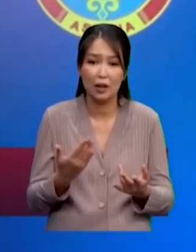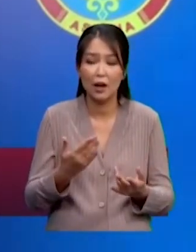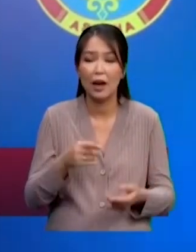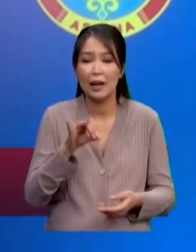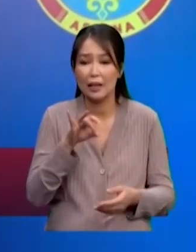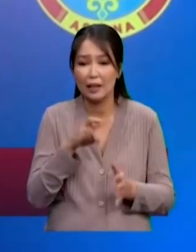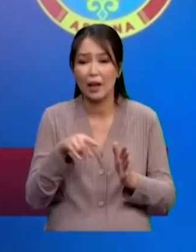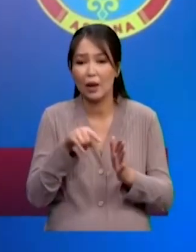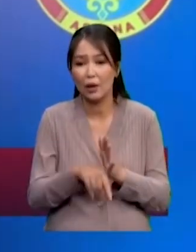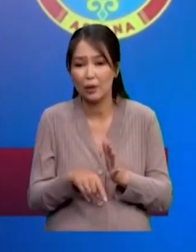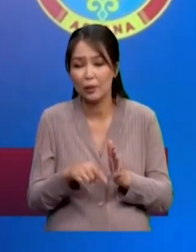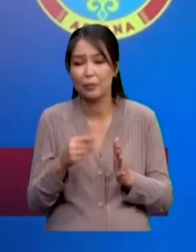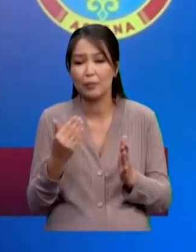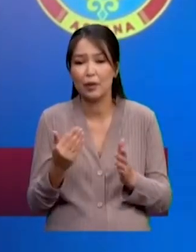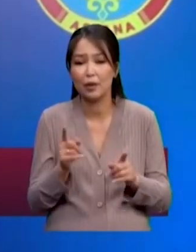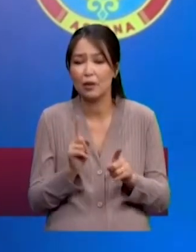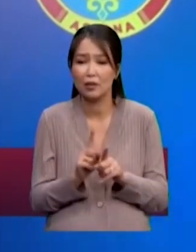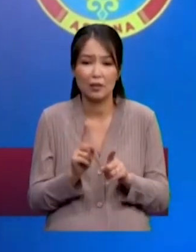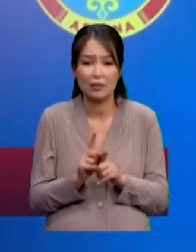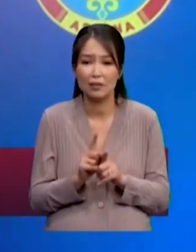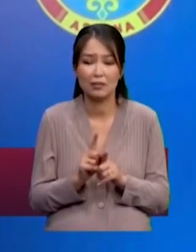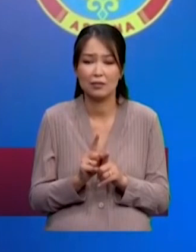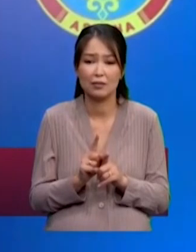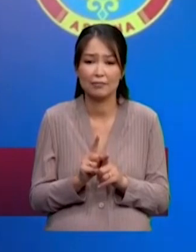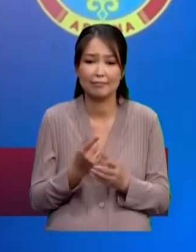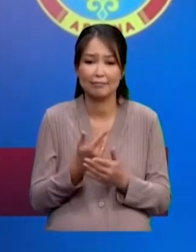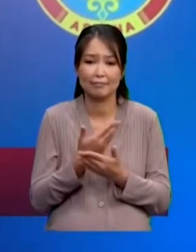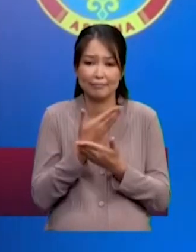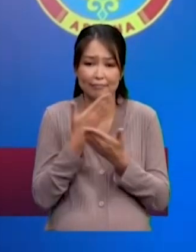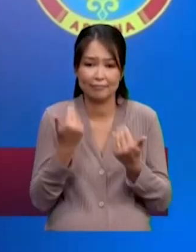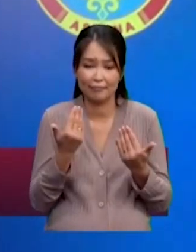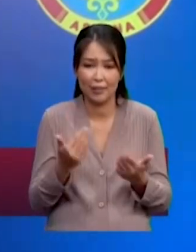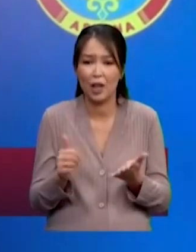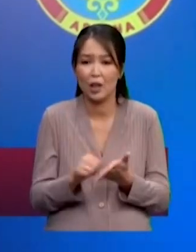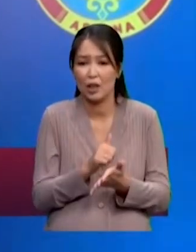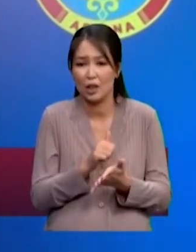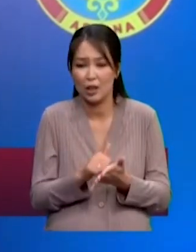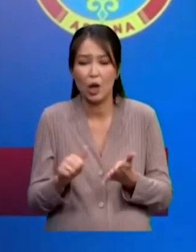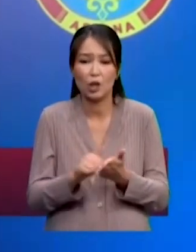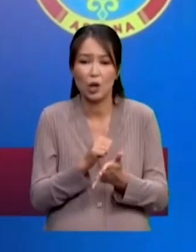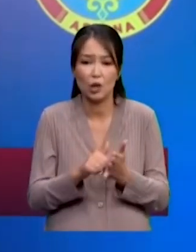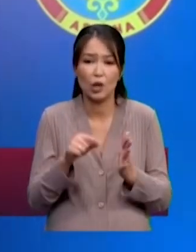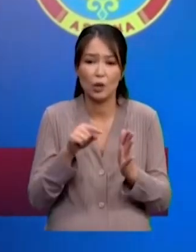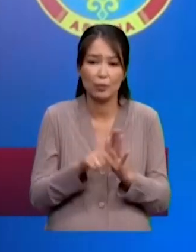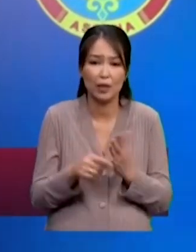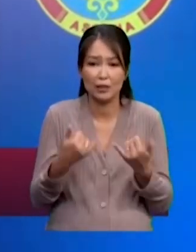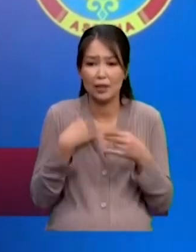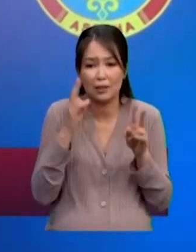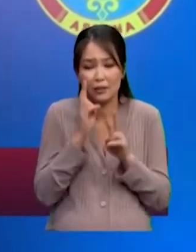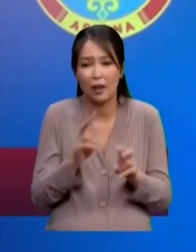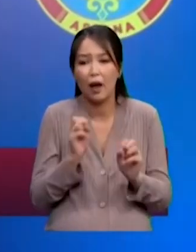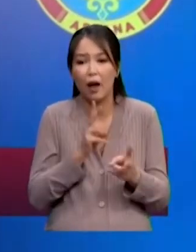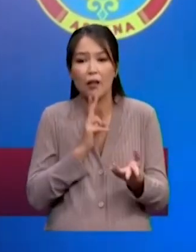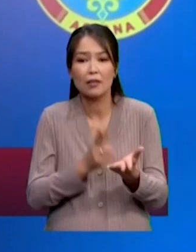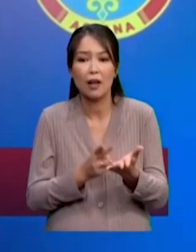ішінде ұлт дейтін ондай зат жоқ. Жазылған документ, сол құжаттардың ішінде біз енді білмейміз қалай